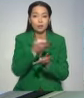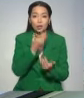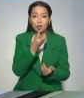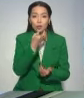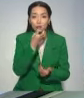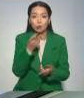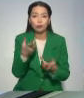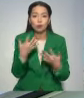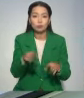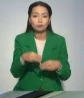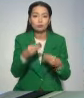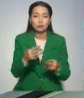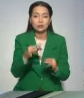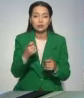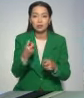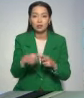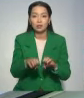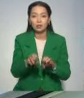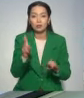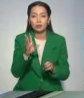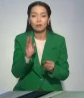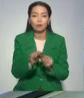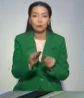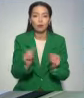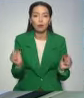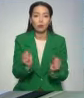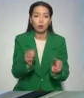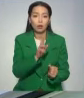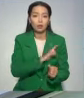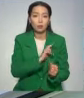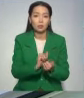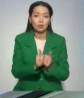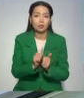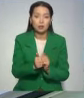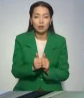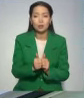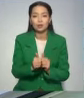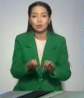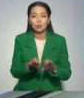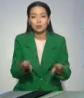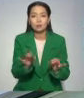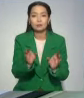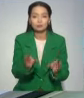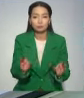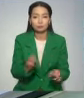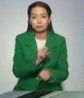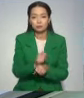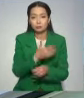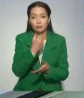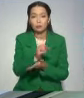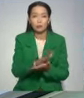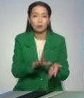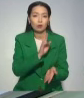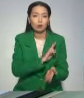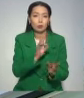его подали но из-за разорванных сетей в квартирах по-прежнему холодно работа по замене стоя и кофе радиаторов не останавливается по